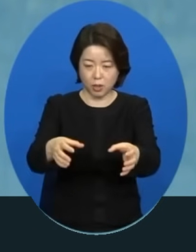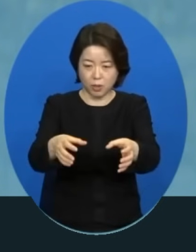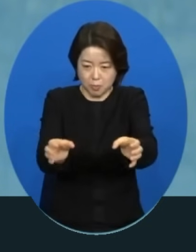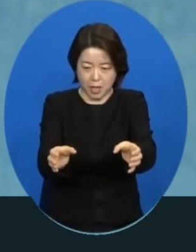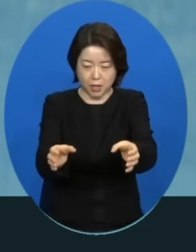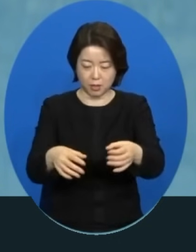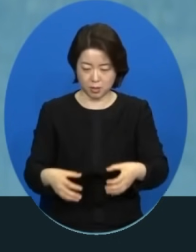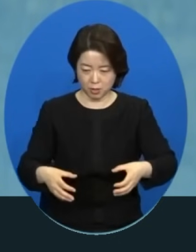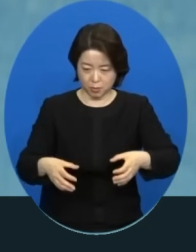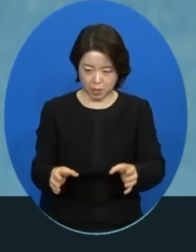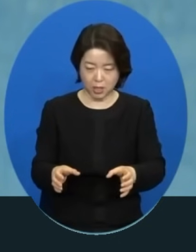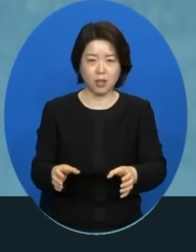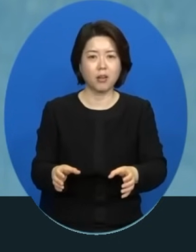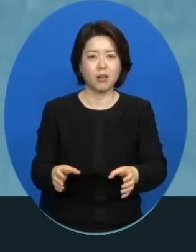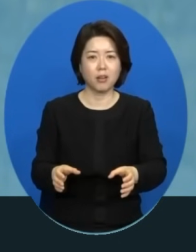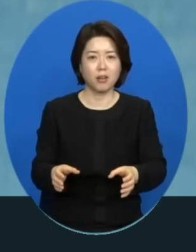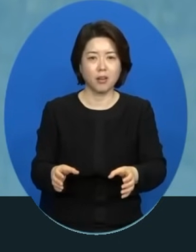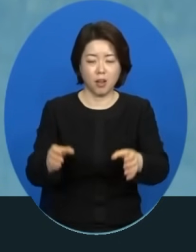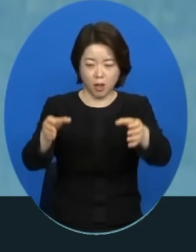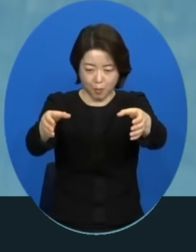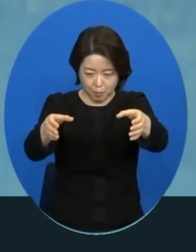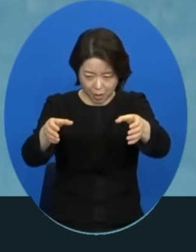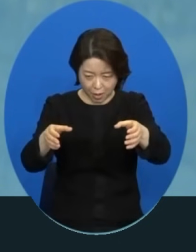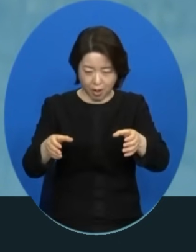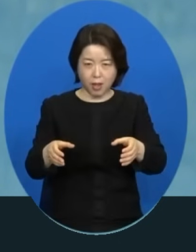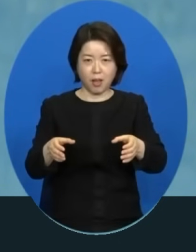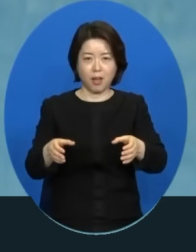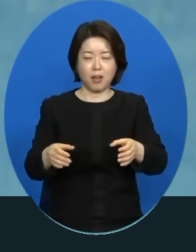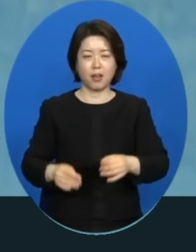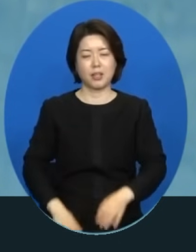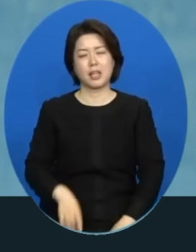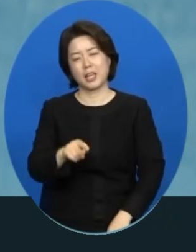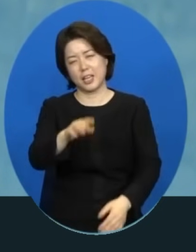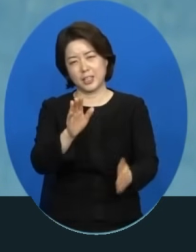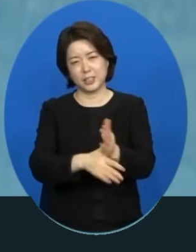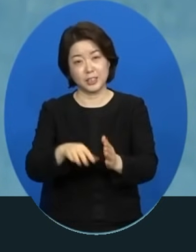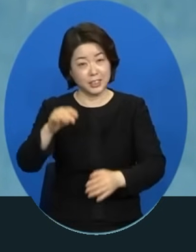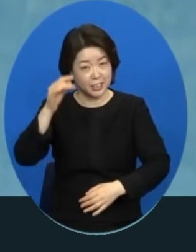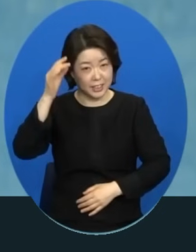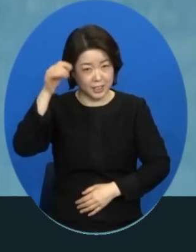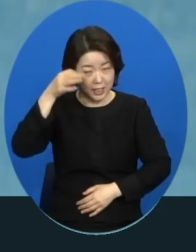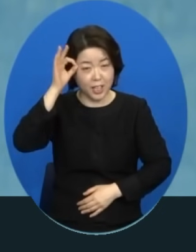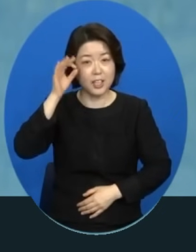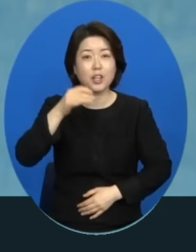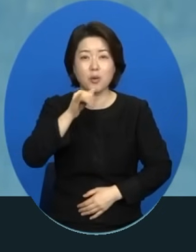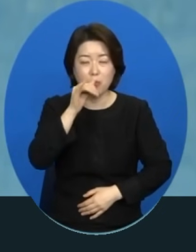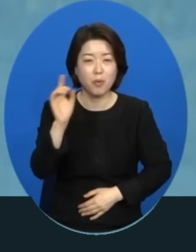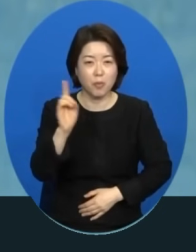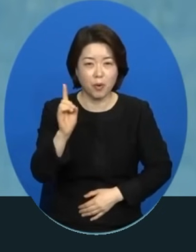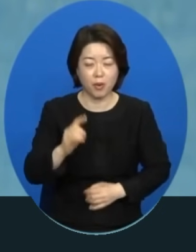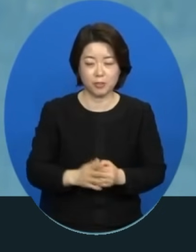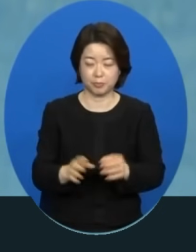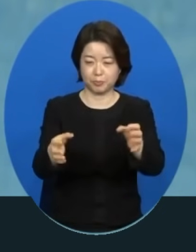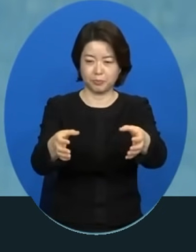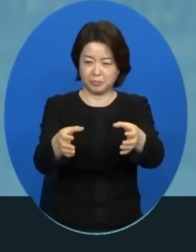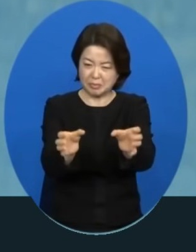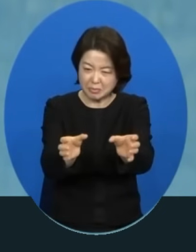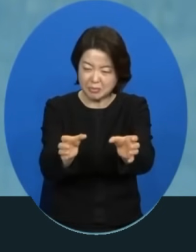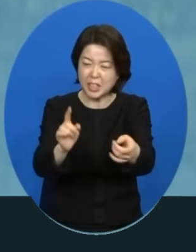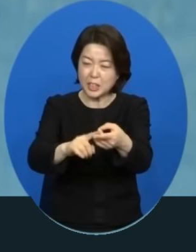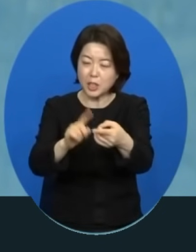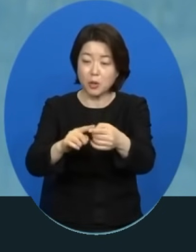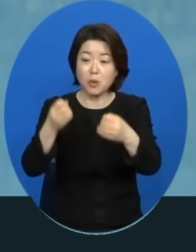그래서 이걸 다시 정렬을 했어요. 제가 그때 깨달은 게 뭐냐면 정렬을 하지 않은 채 아무리 새 타이어